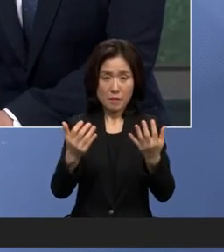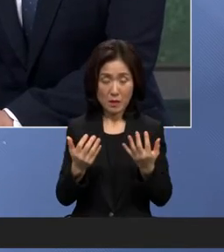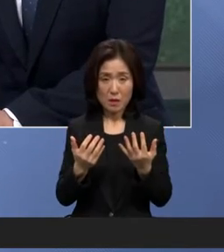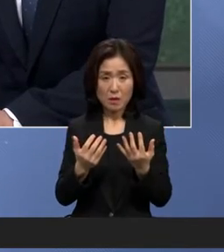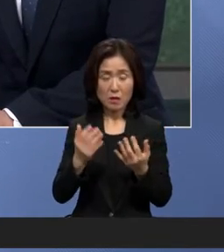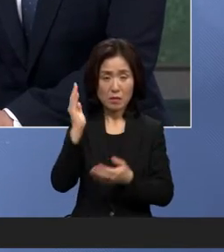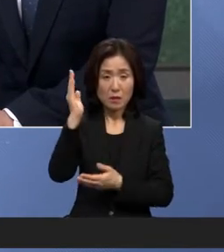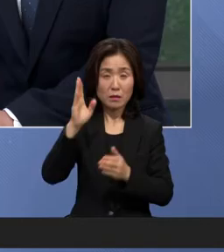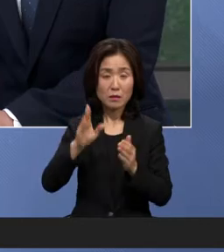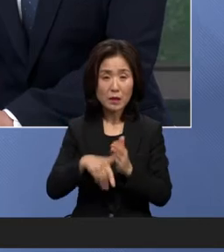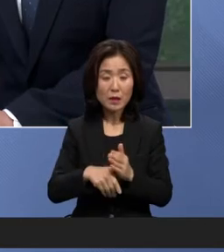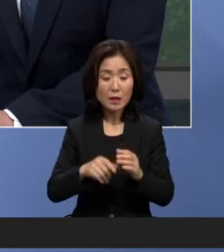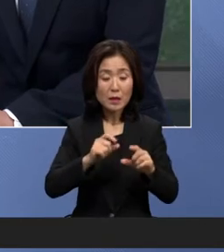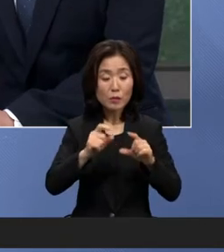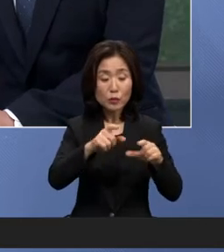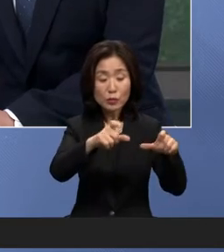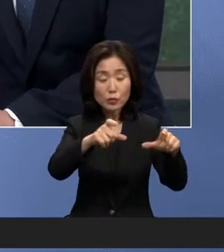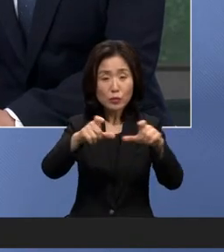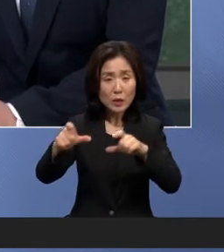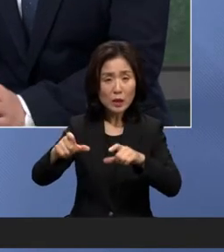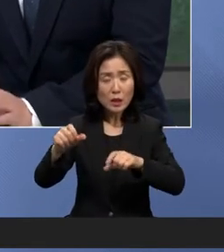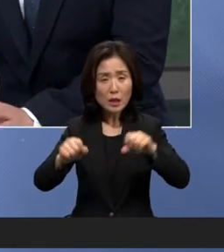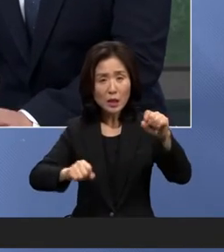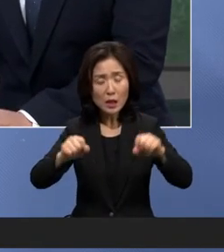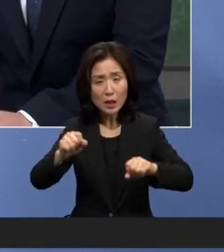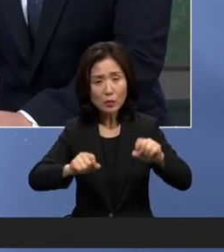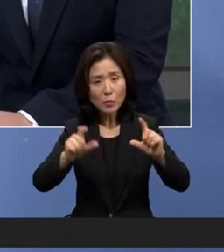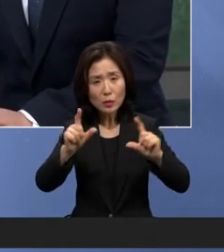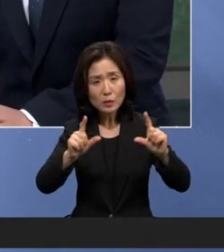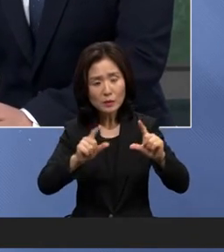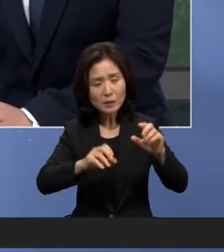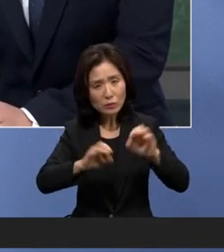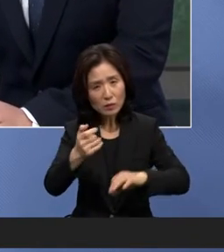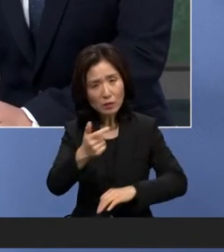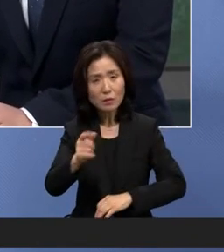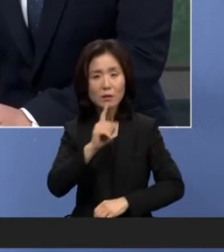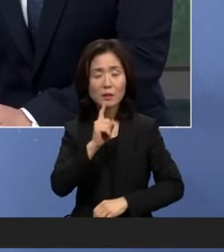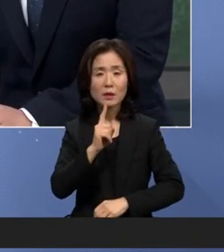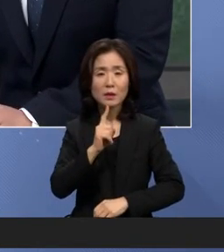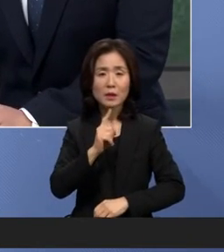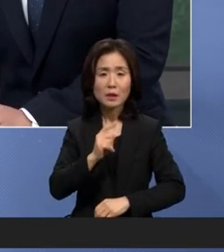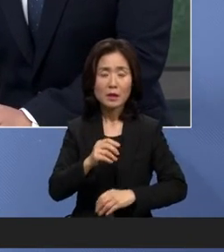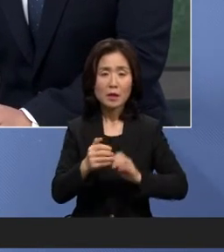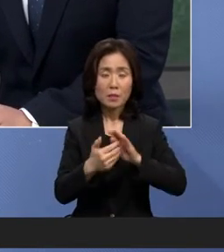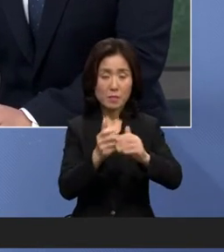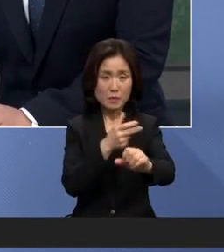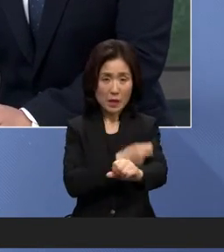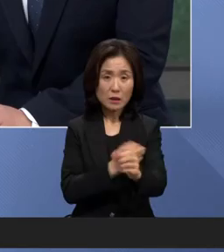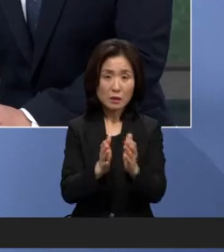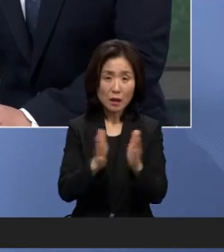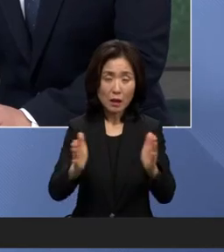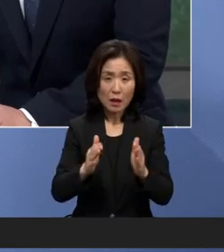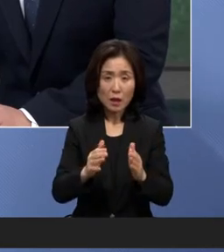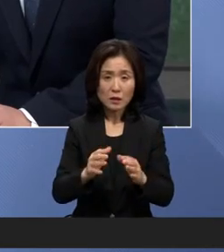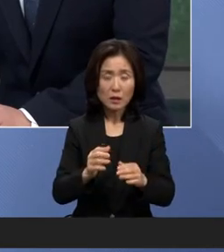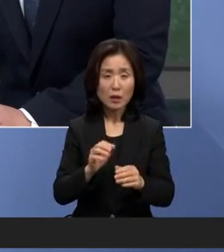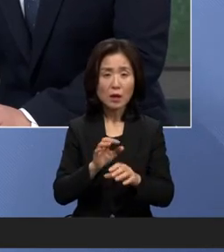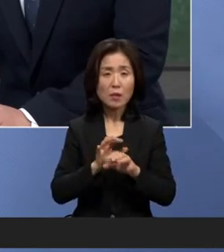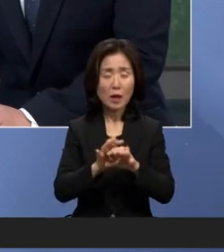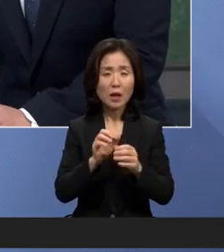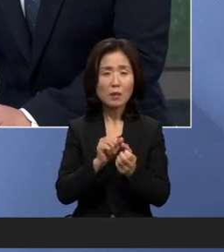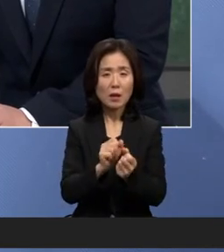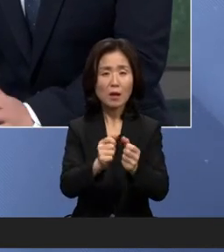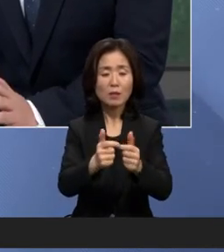주주들의 이 같은 움직임에 대해 큰 실수라고 생각한다 고 밝혔는데요 예 백신 접종이 시작되고 확산 추세가 잠시 누그러졌다